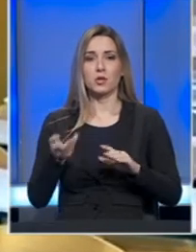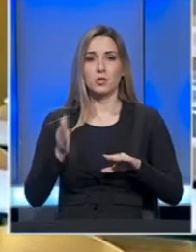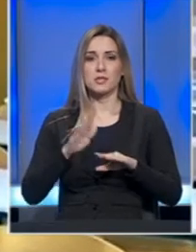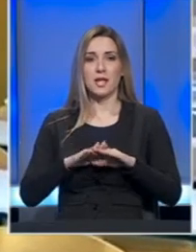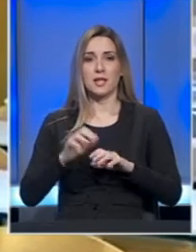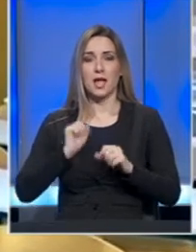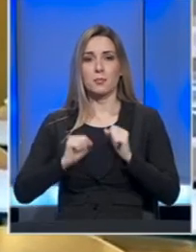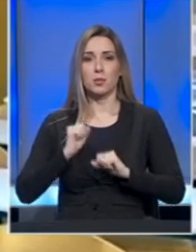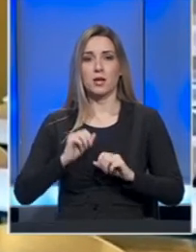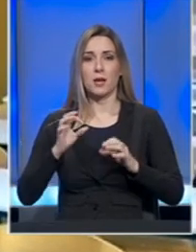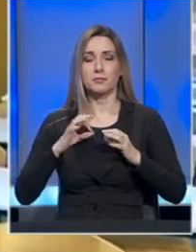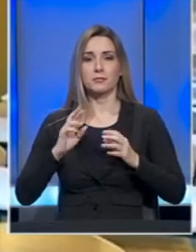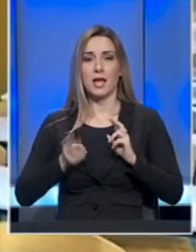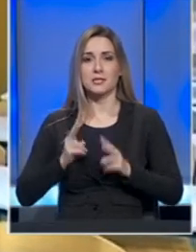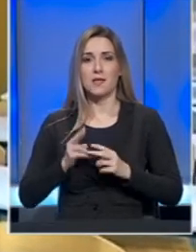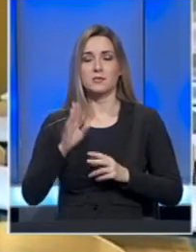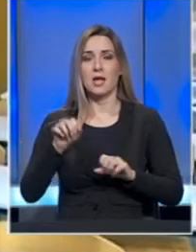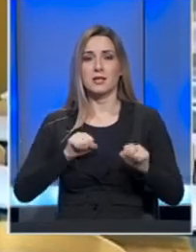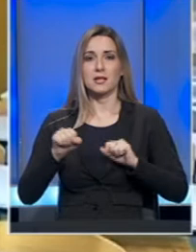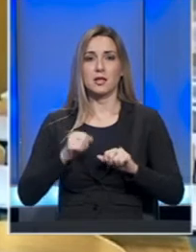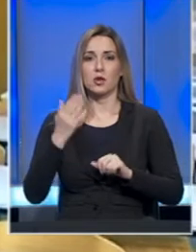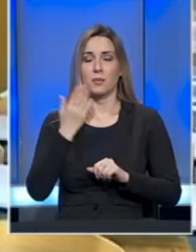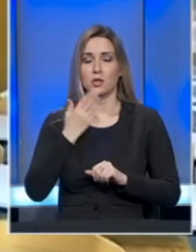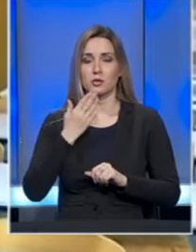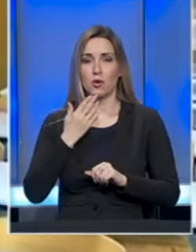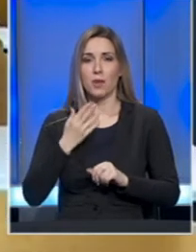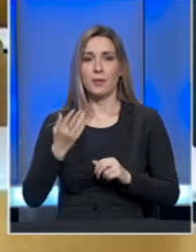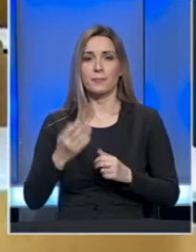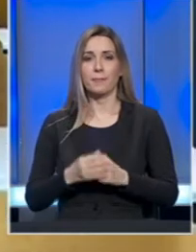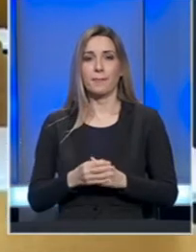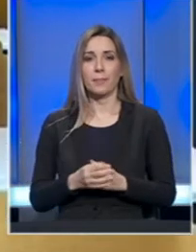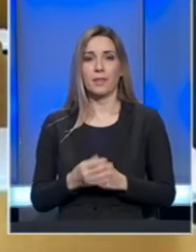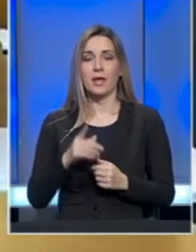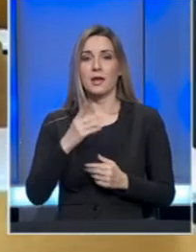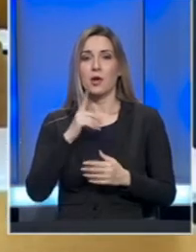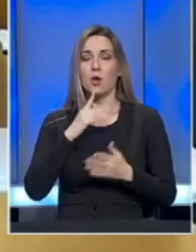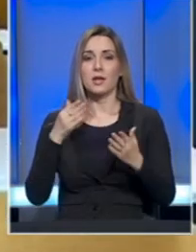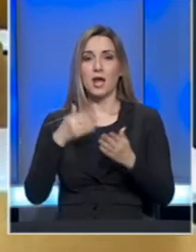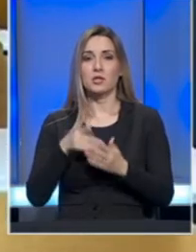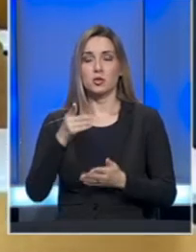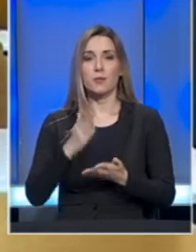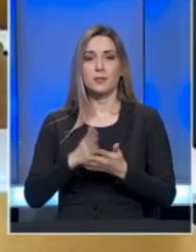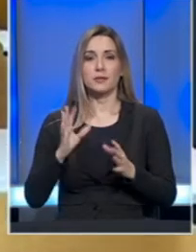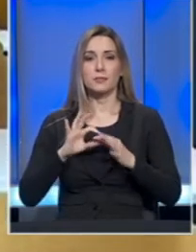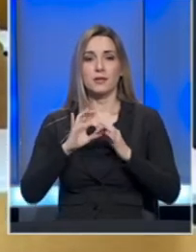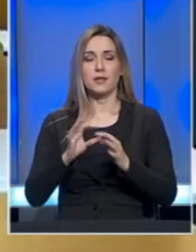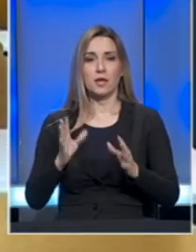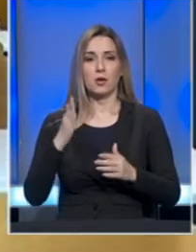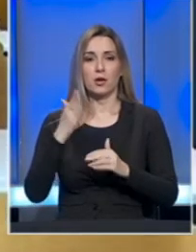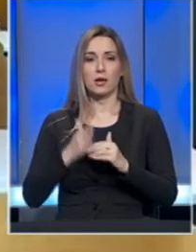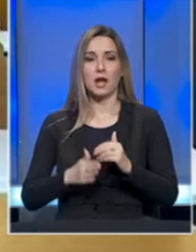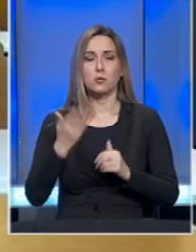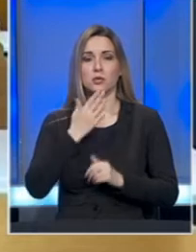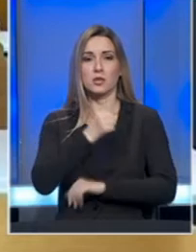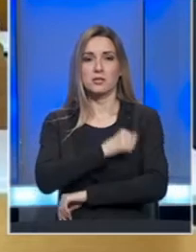muke nastavnicima, vama kao direktorima škola, vrednovanje znanja, na koji način će to biti sve privedeno kraju cijela školska